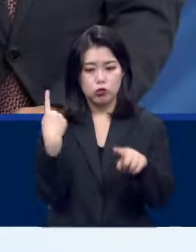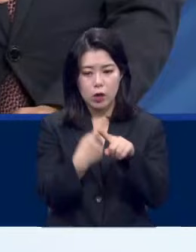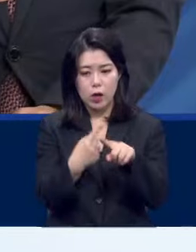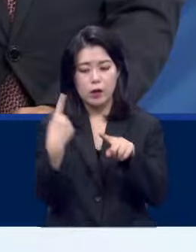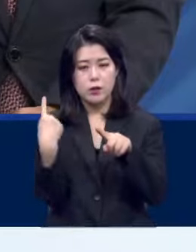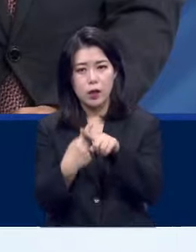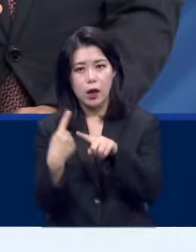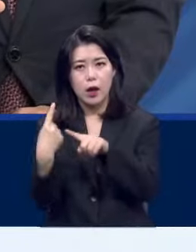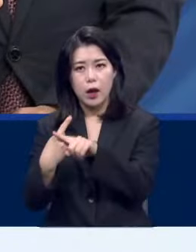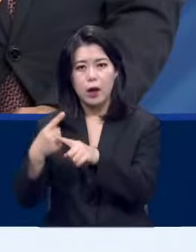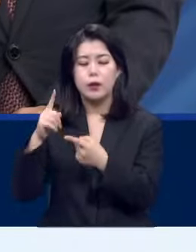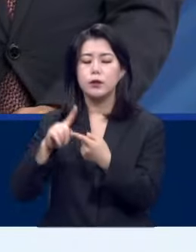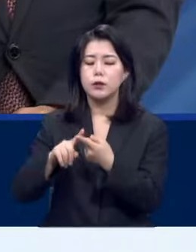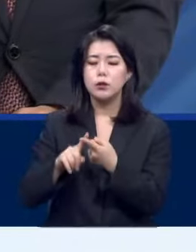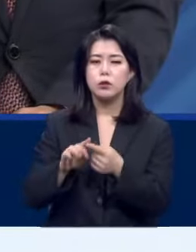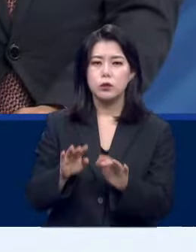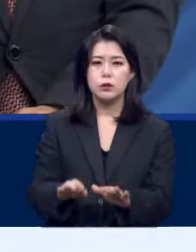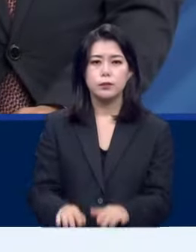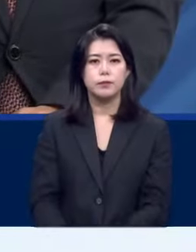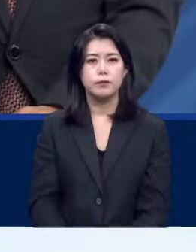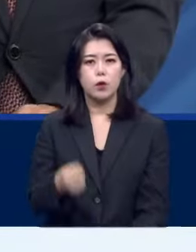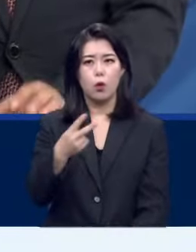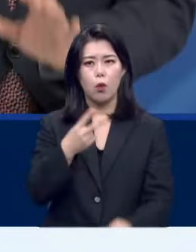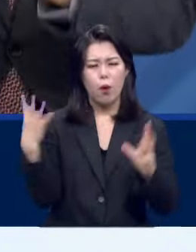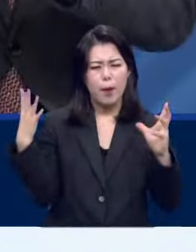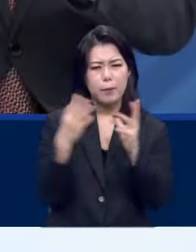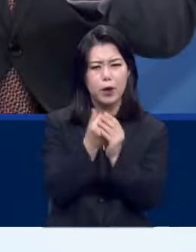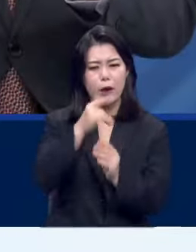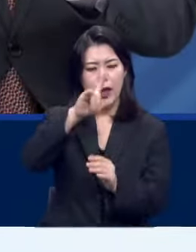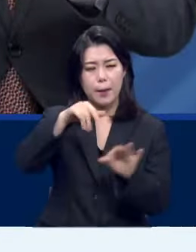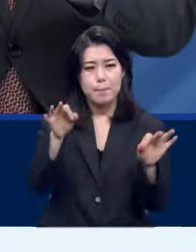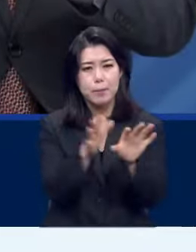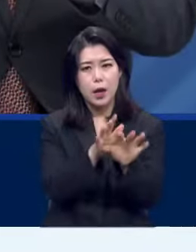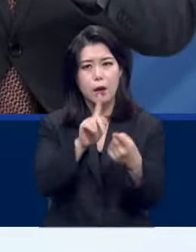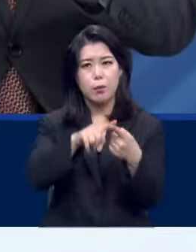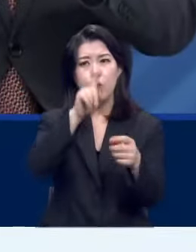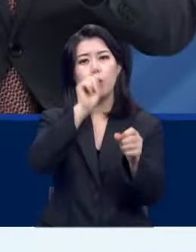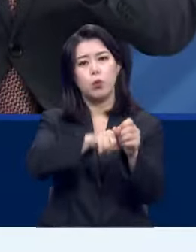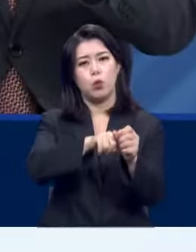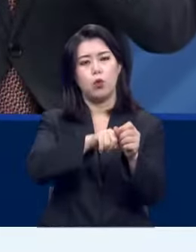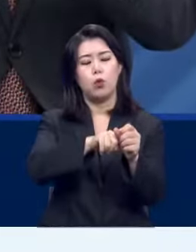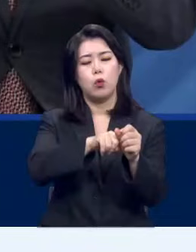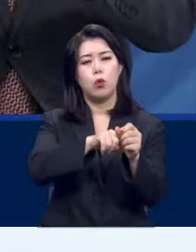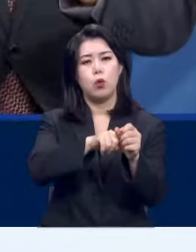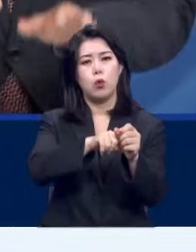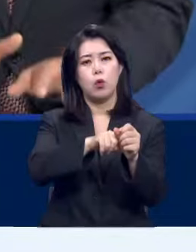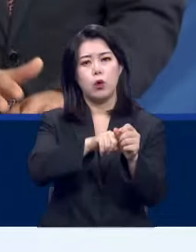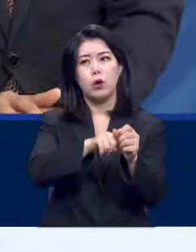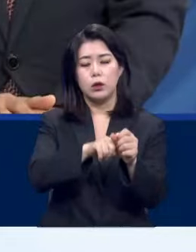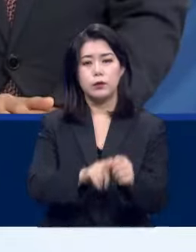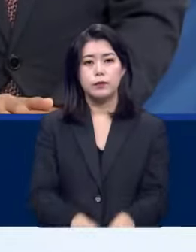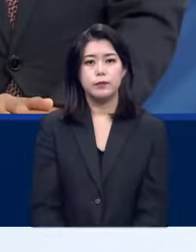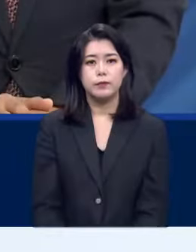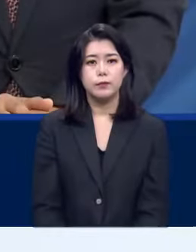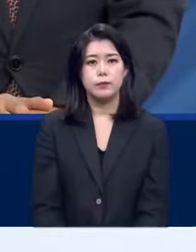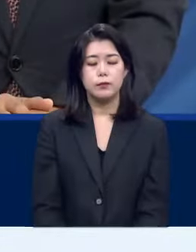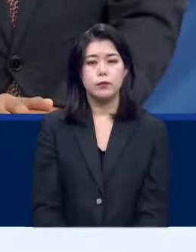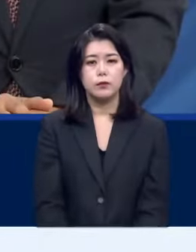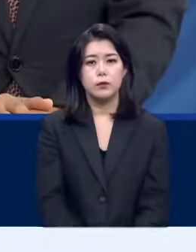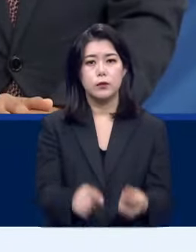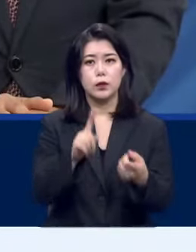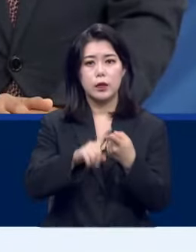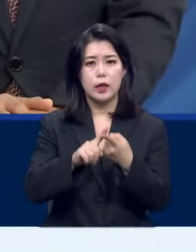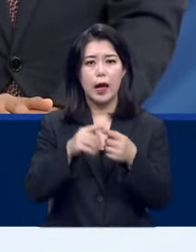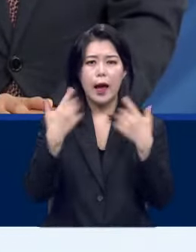많이 광주를 해 왔거든요 그렇지만 완전한 비핵화라고 하는게 명시적인 목표는 내 이제 규범적인 차원에서 늘 이제